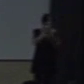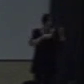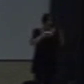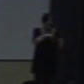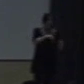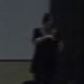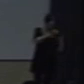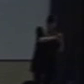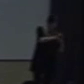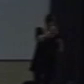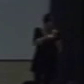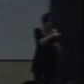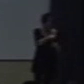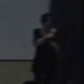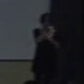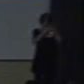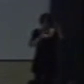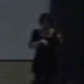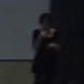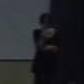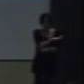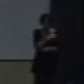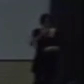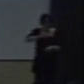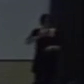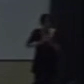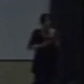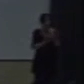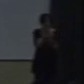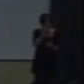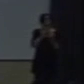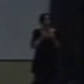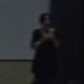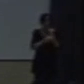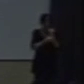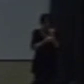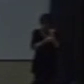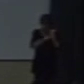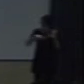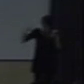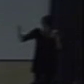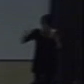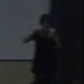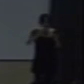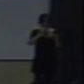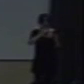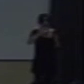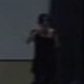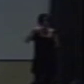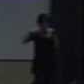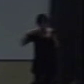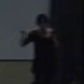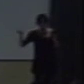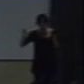en realitat un periodisme ètic de qualitat, com deia la Carme, en realitat és